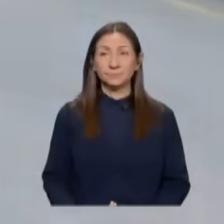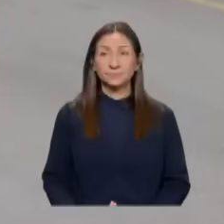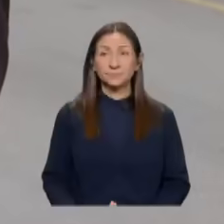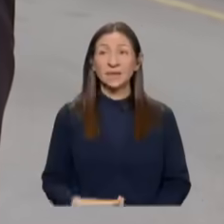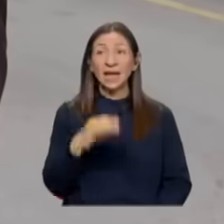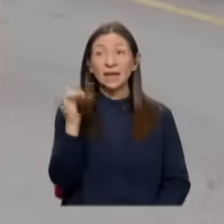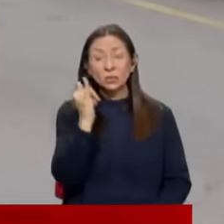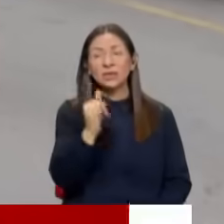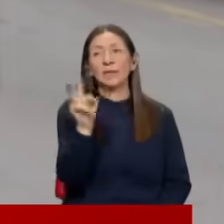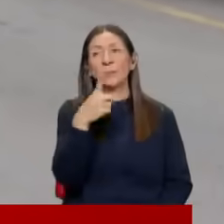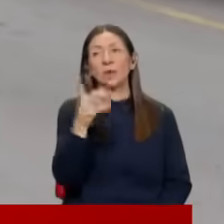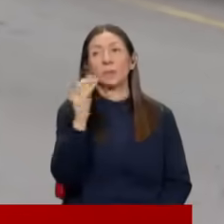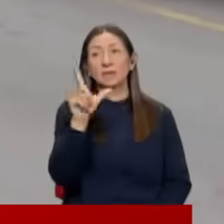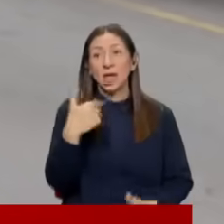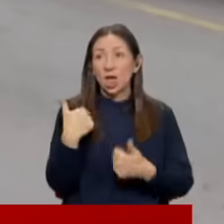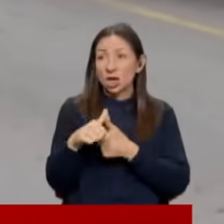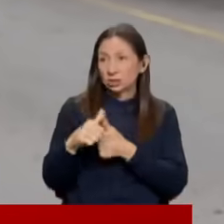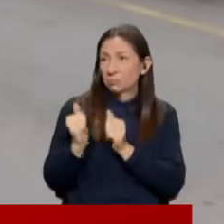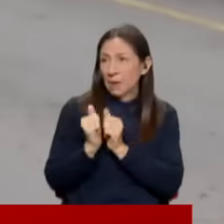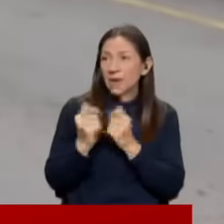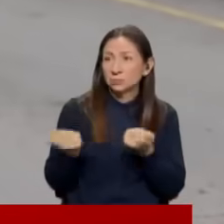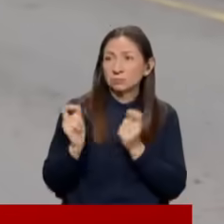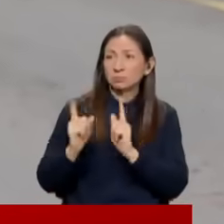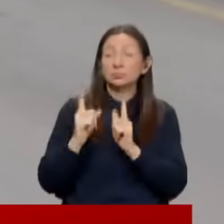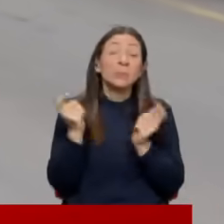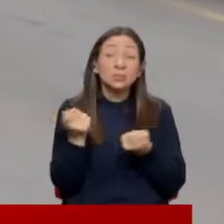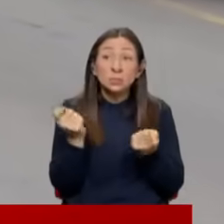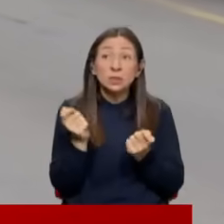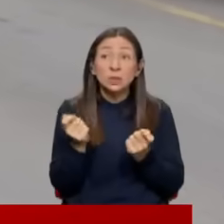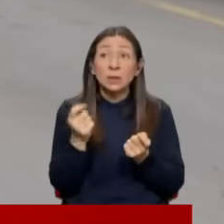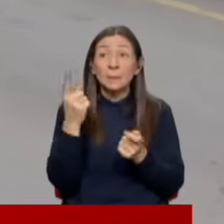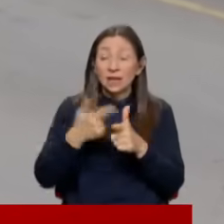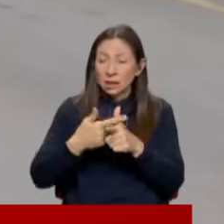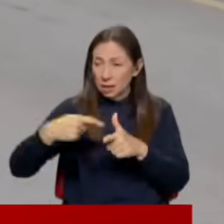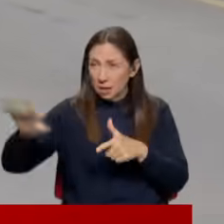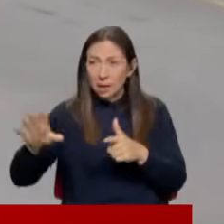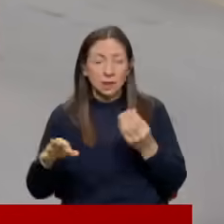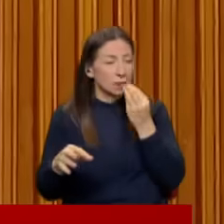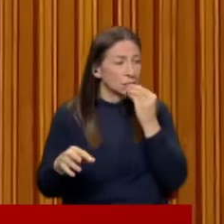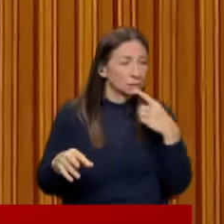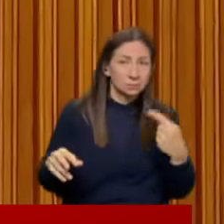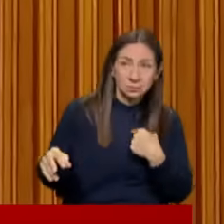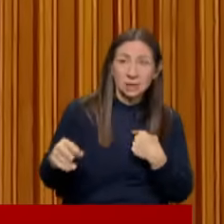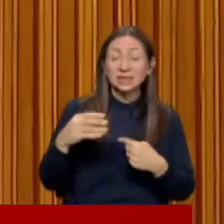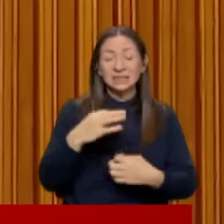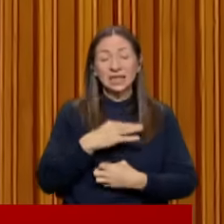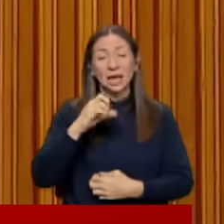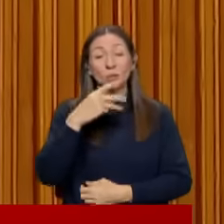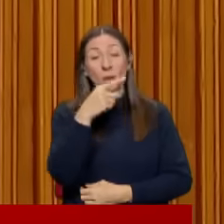En az bir 20 bin olması lazım. Şimdi eşimle birlikte çalışıyoruz mecburen. Birininki kiraya, birininki geçime. Sayın